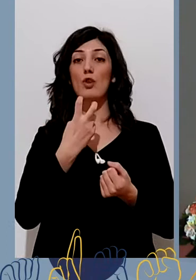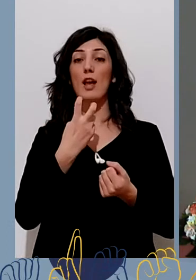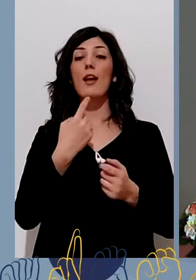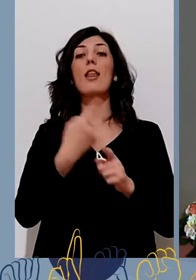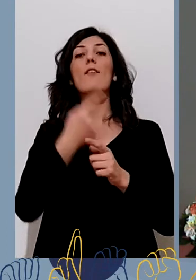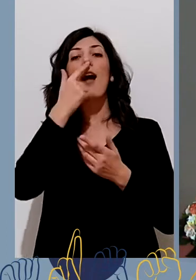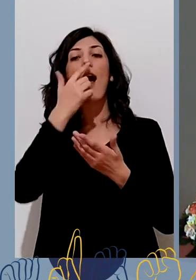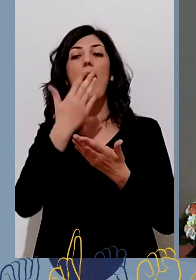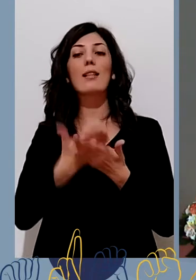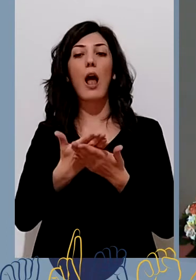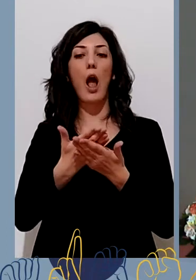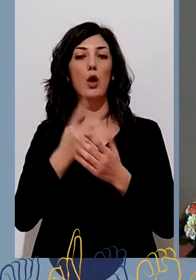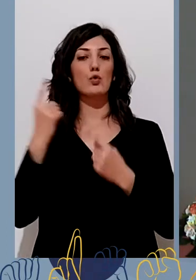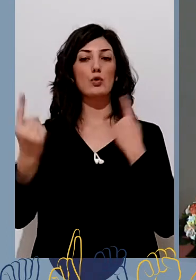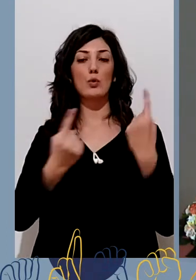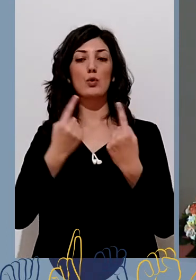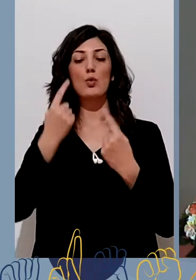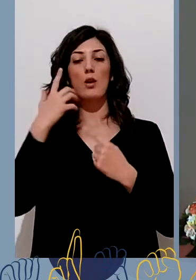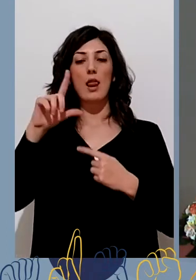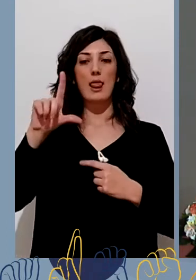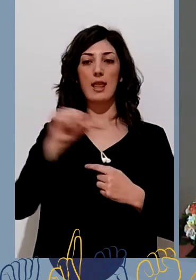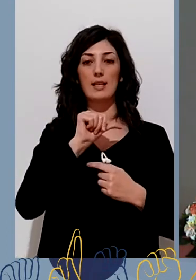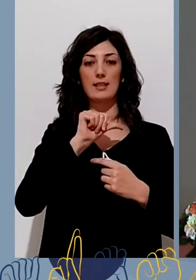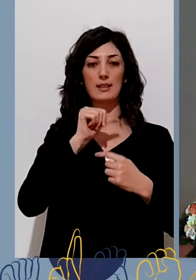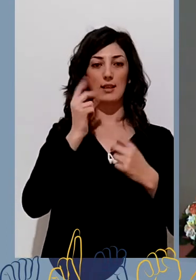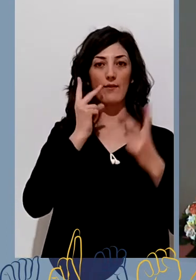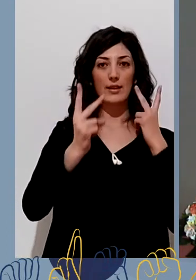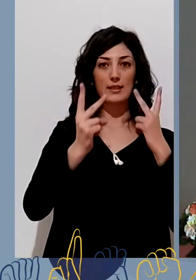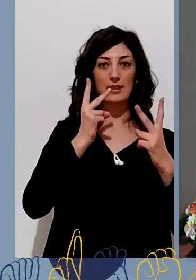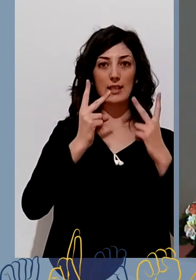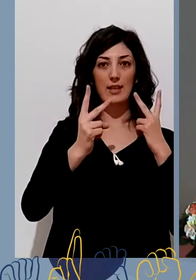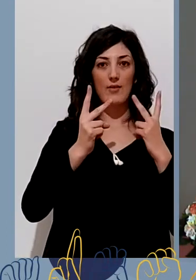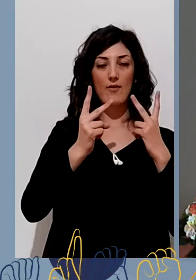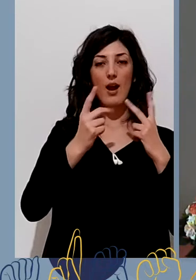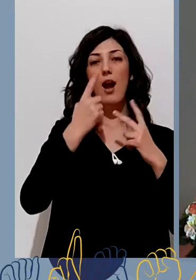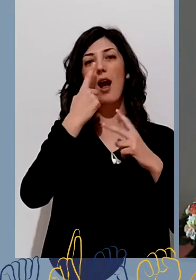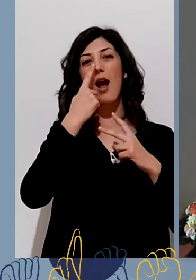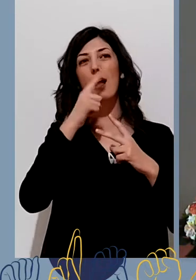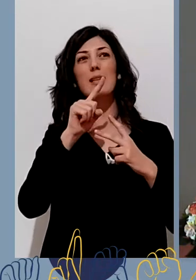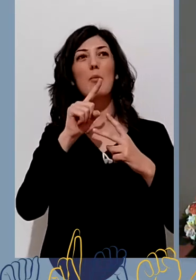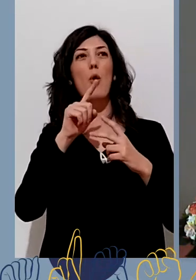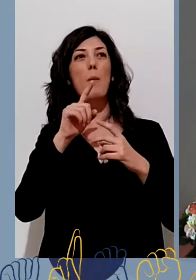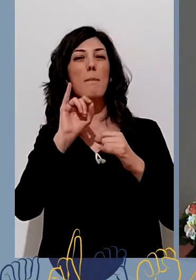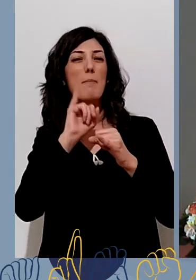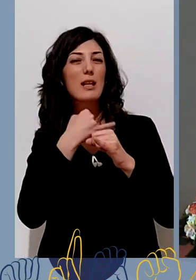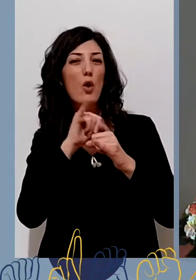diciamo, la LIS visiva con degli accorgimenti ben precisi